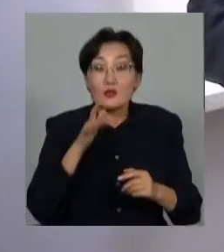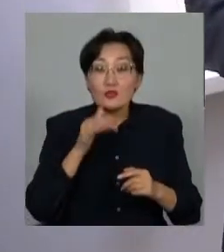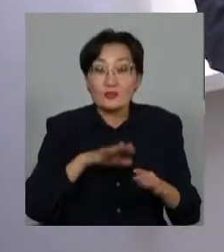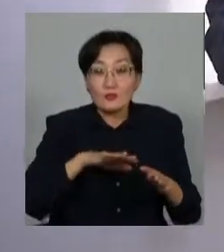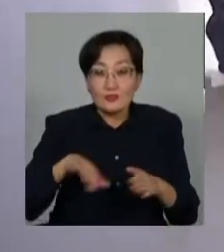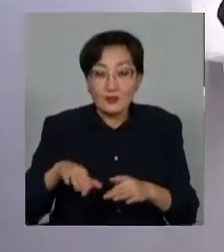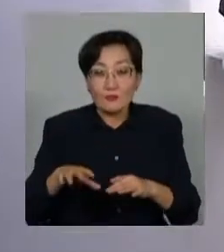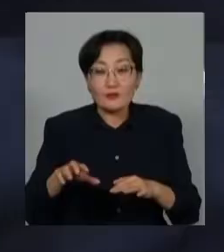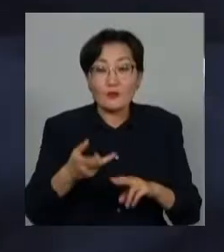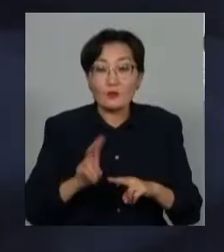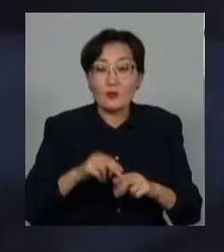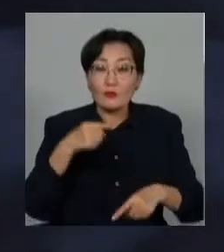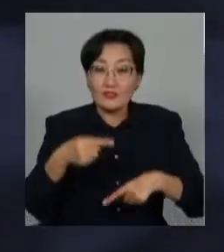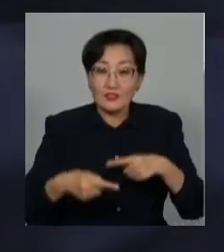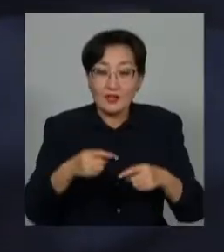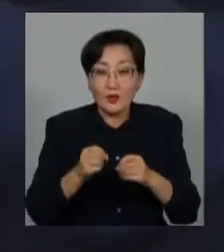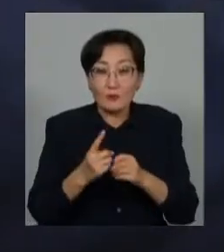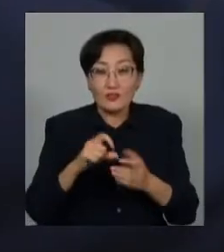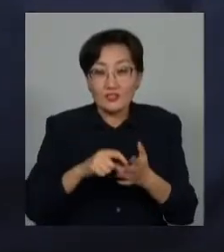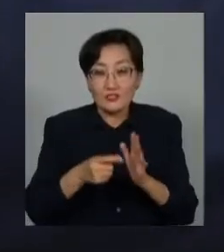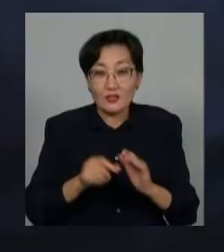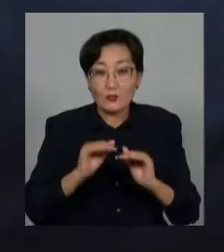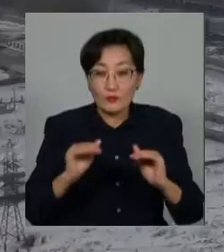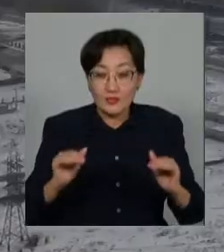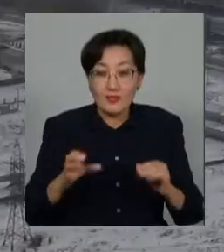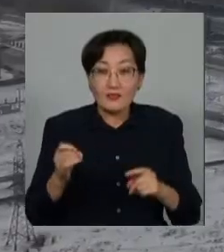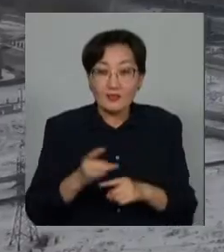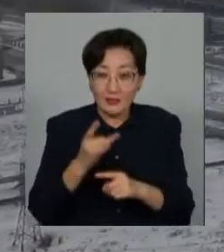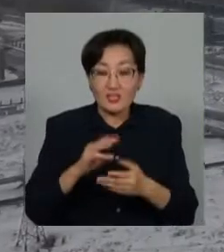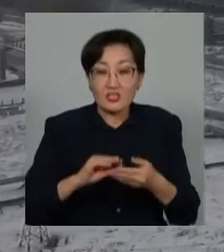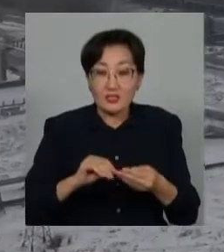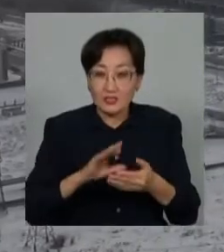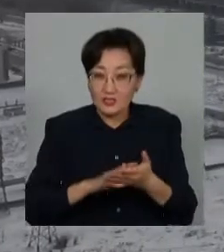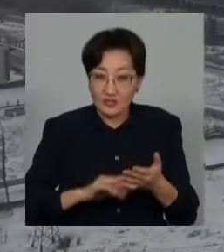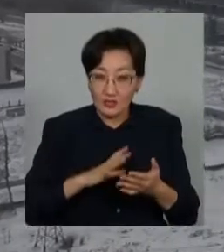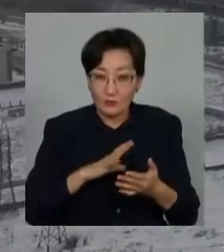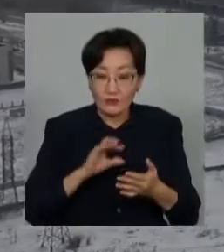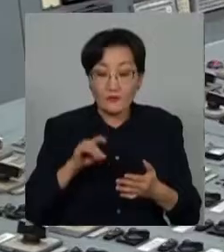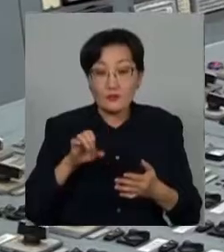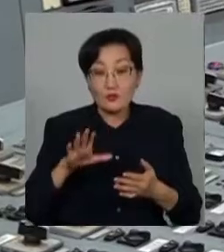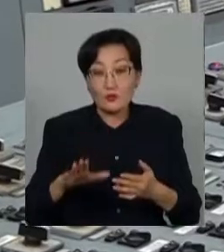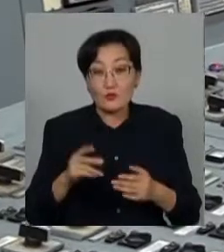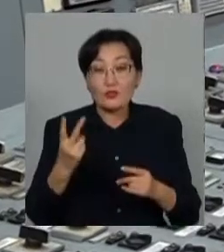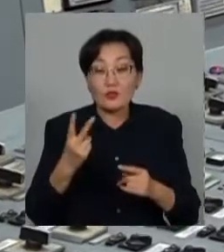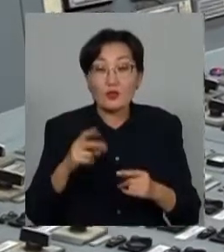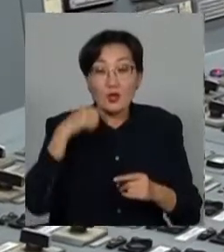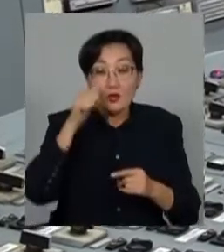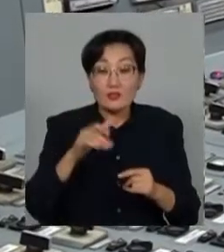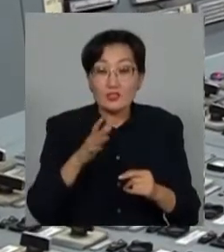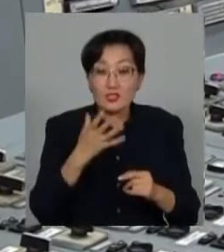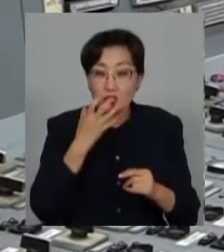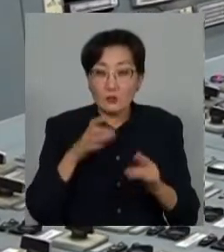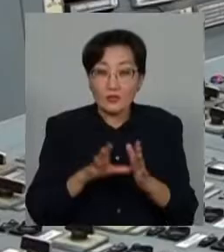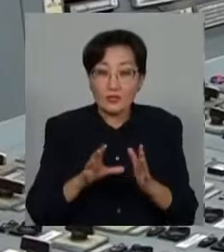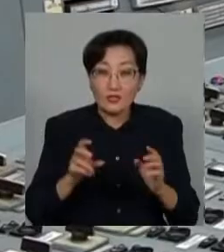бұл дәстүрді 11-ші сынып оқушыларымен тағы да жалғастырды. Әрі қарай Қасым-Жомарт Тоқаев 2-ші жылу электр станциясында болды.